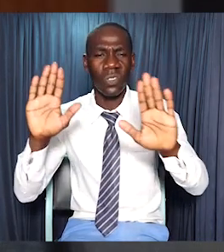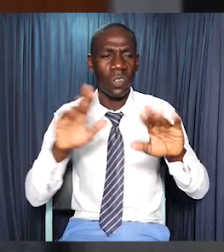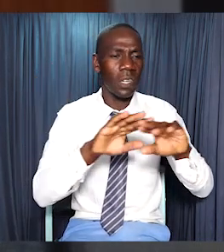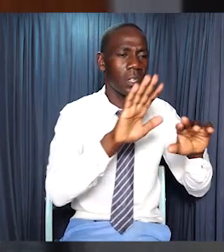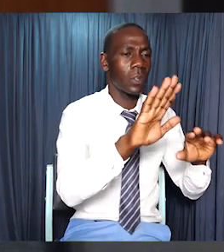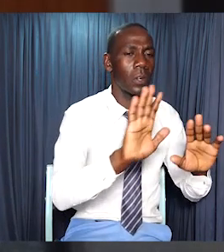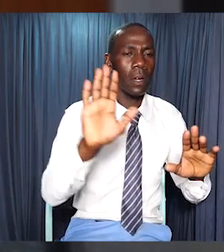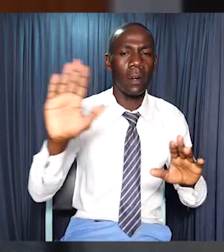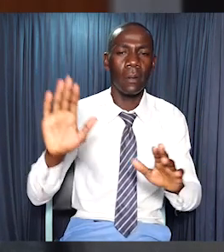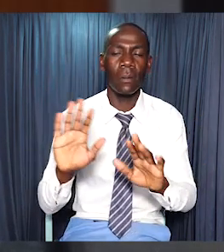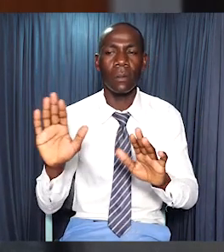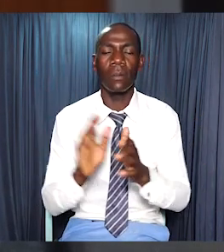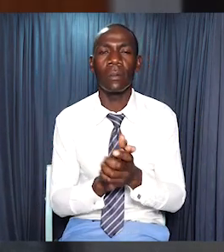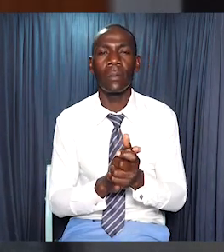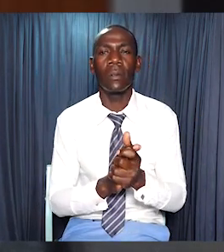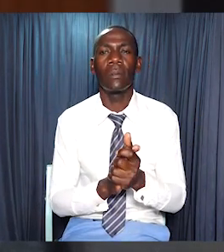touched it was owned.